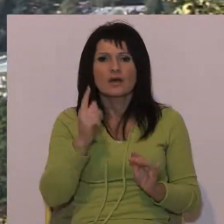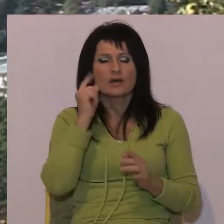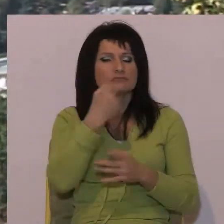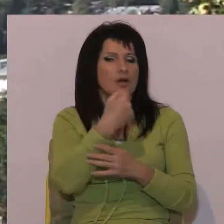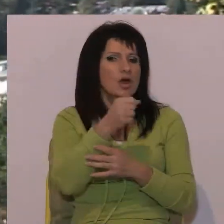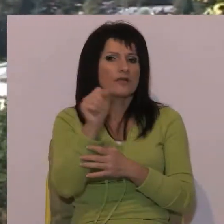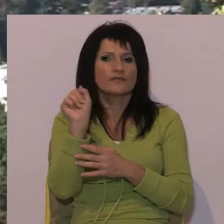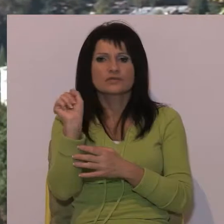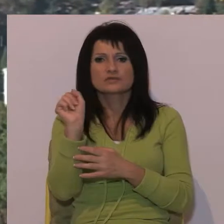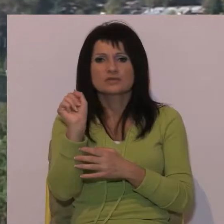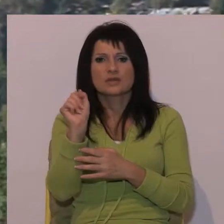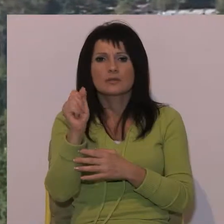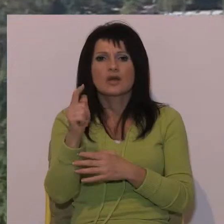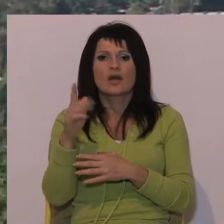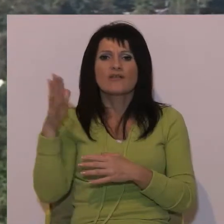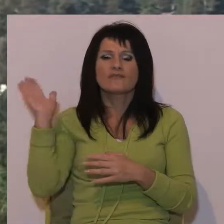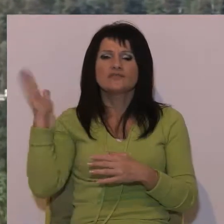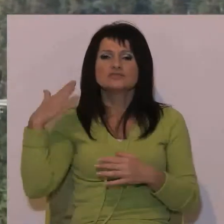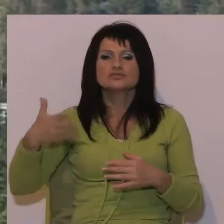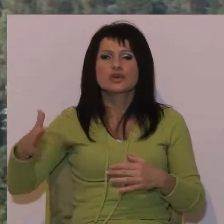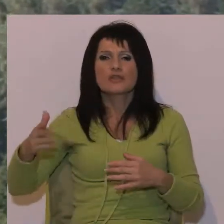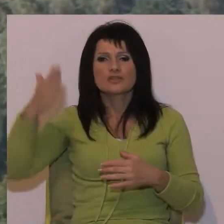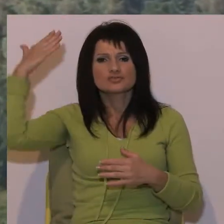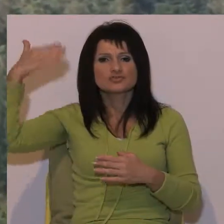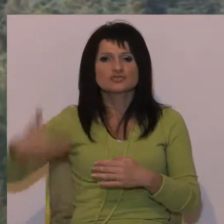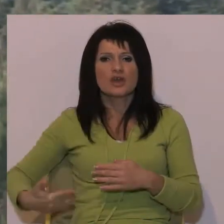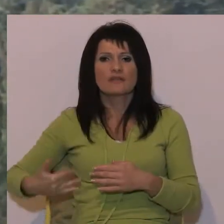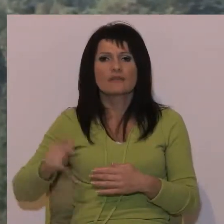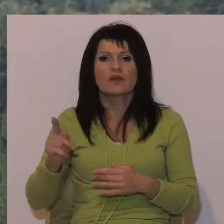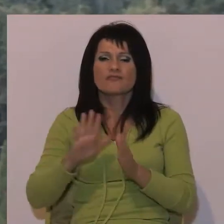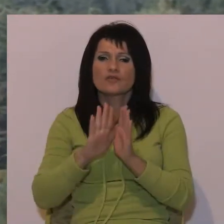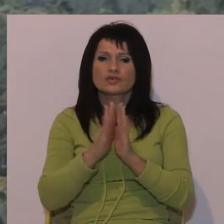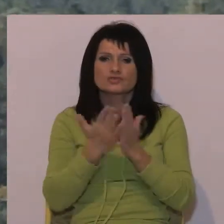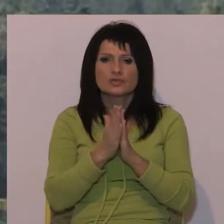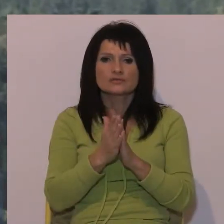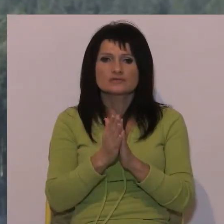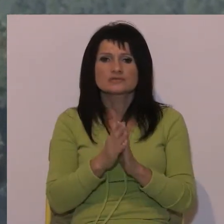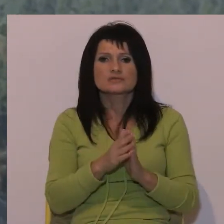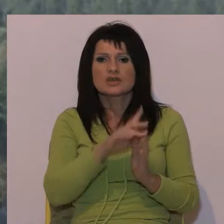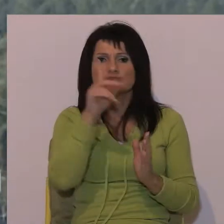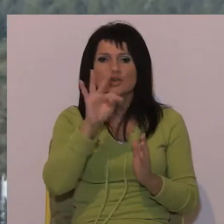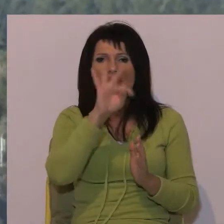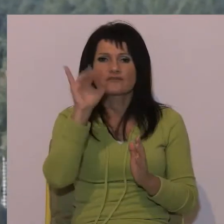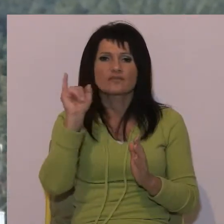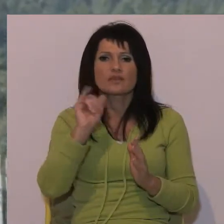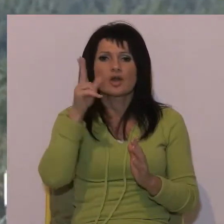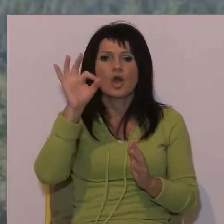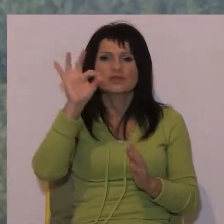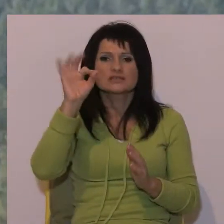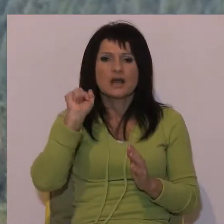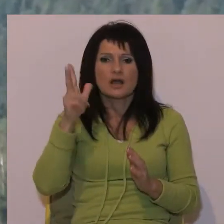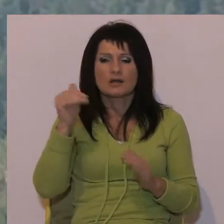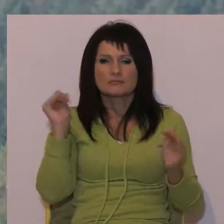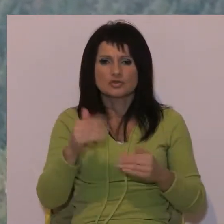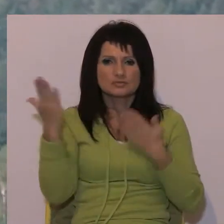obróconą w stronę ściany. W książce Zofii Kossak